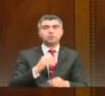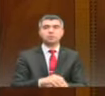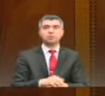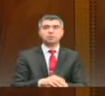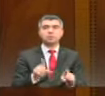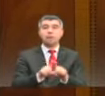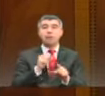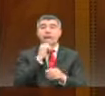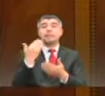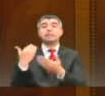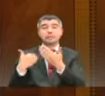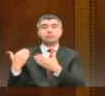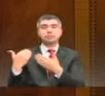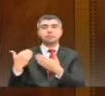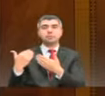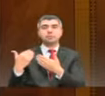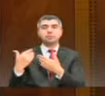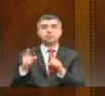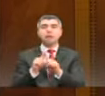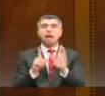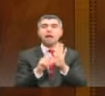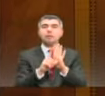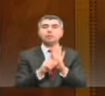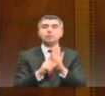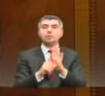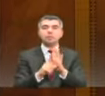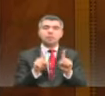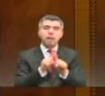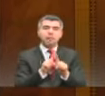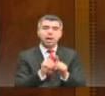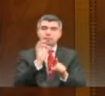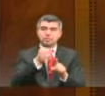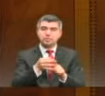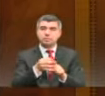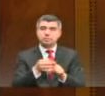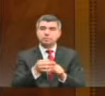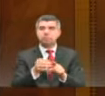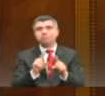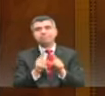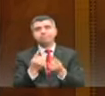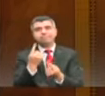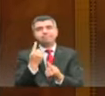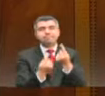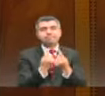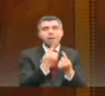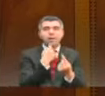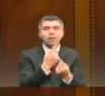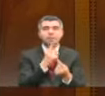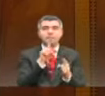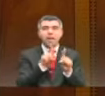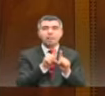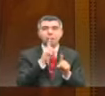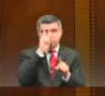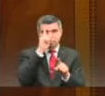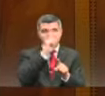هذا قرار قديم في قانون قديم، ولكن التفعيل ديالو تعرض لبعض العوائق. احنا غادي نمشيو